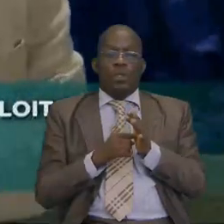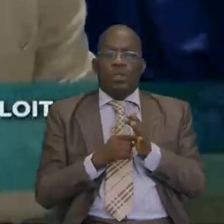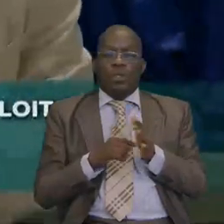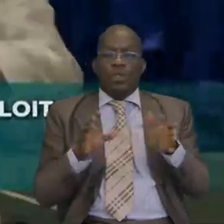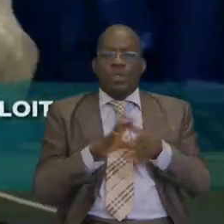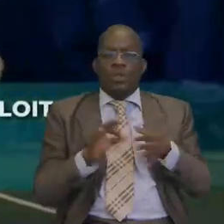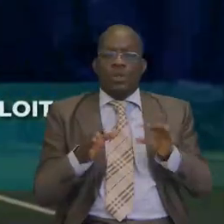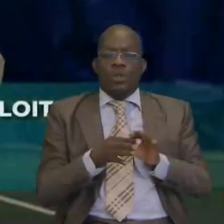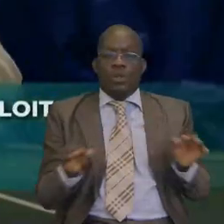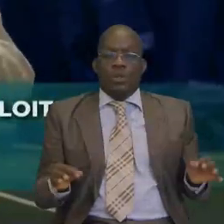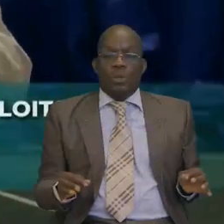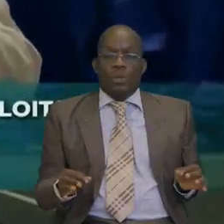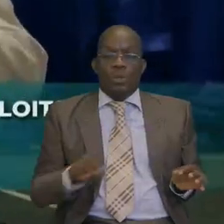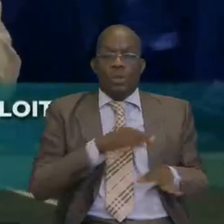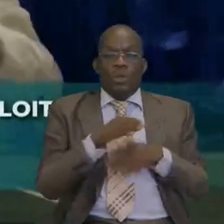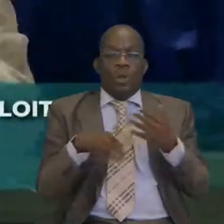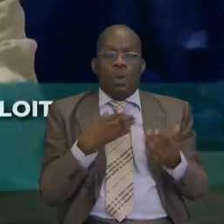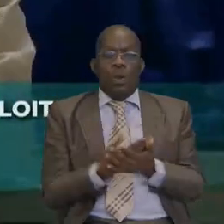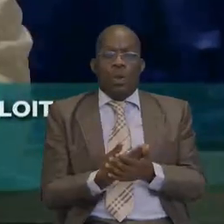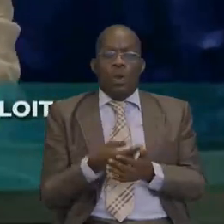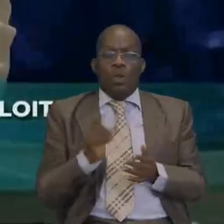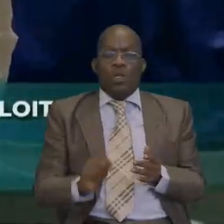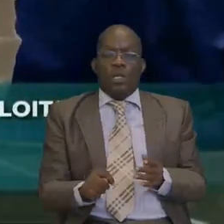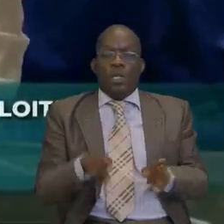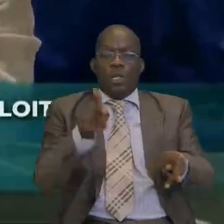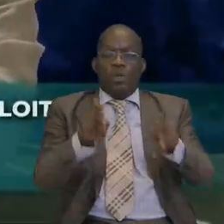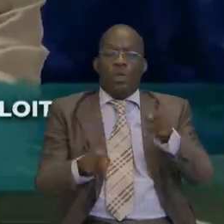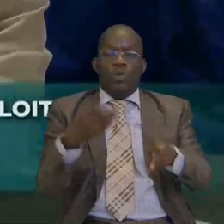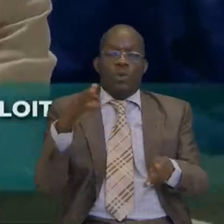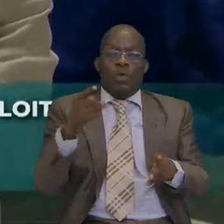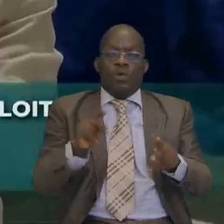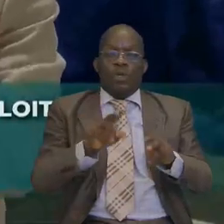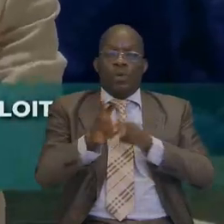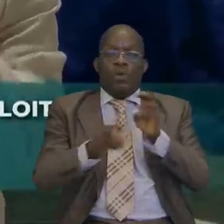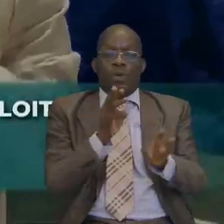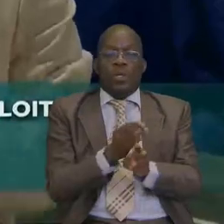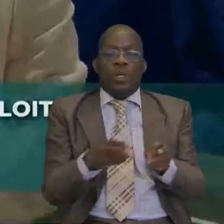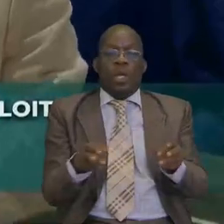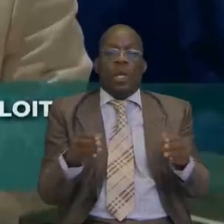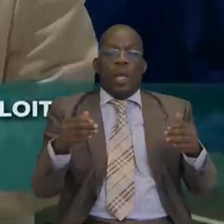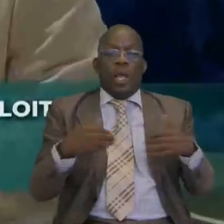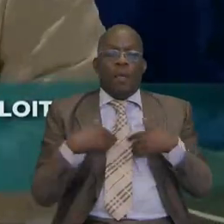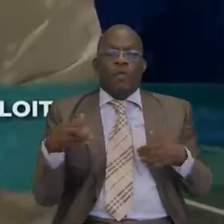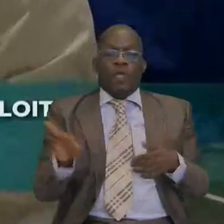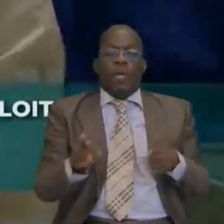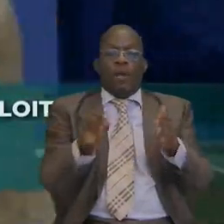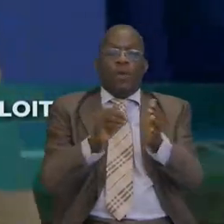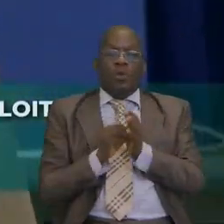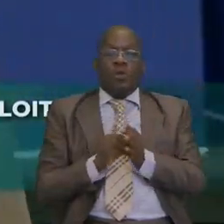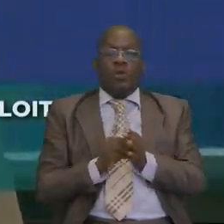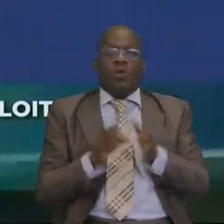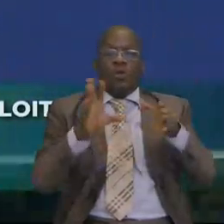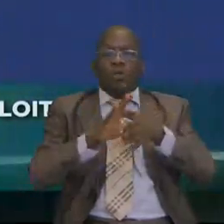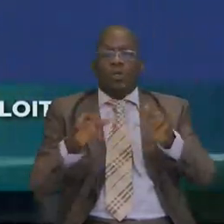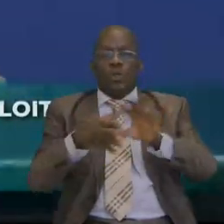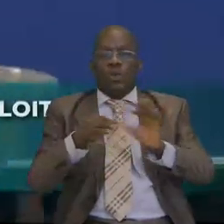Il y a beaucoup d'histoires dans notre tribu. Daniel 11, 32. Et ils ont des fables et des histoires particulières. Il ne